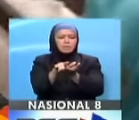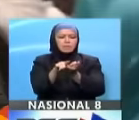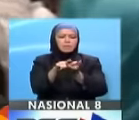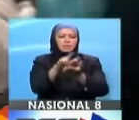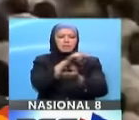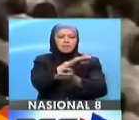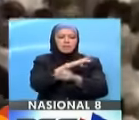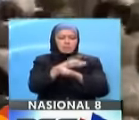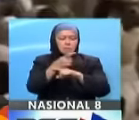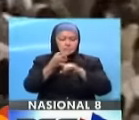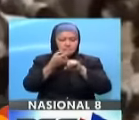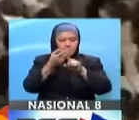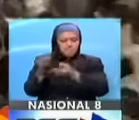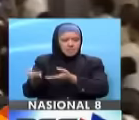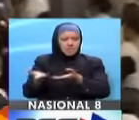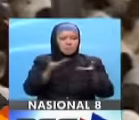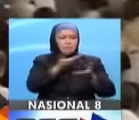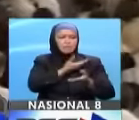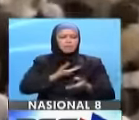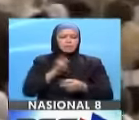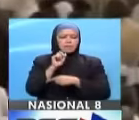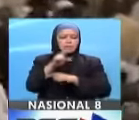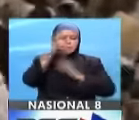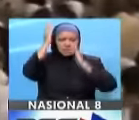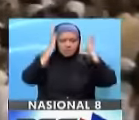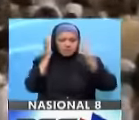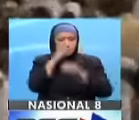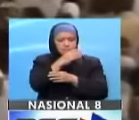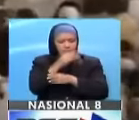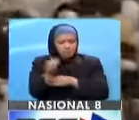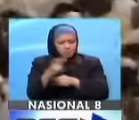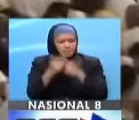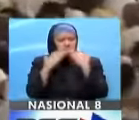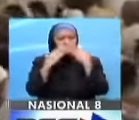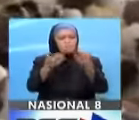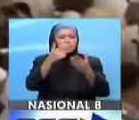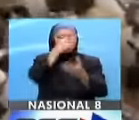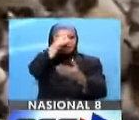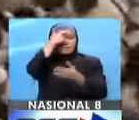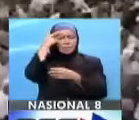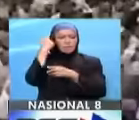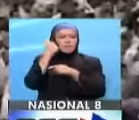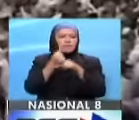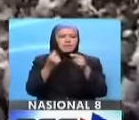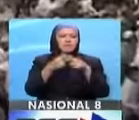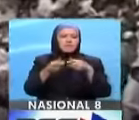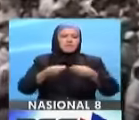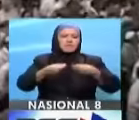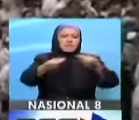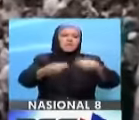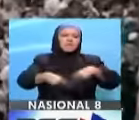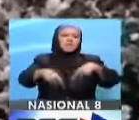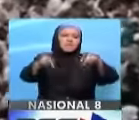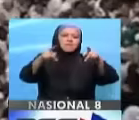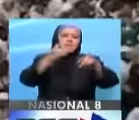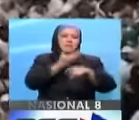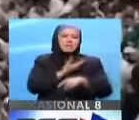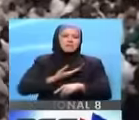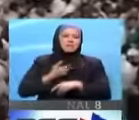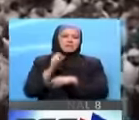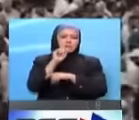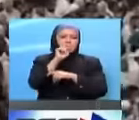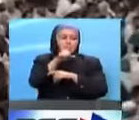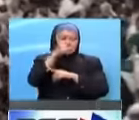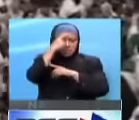dizahirkan atas kesediaan Arab Saudi membenarkan kumpulan jemaah haji Malaysia yang telah melepasi tarikh akhir menunaikan haji untuk mengerjakan